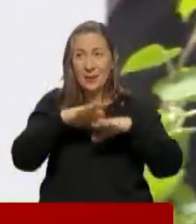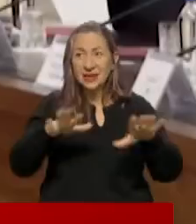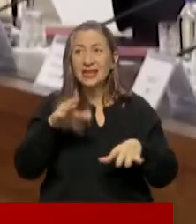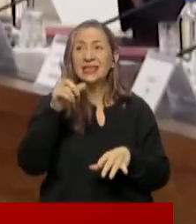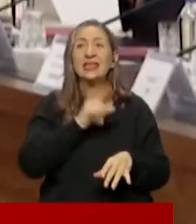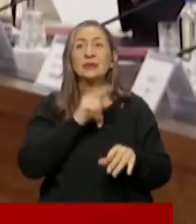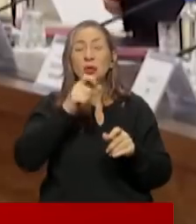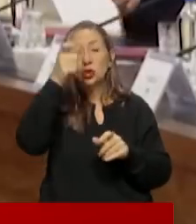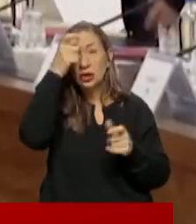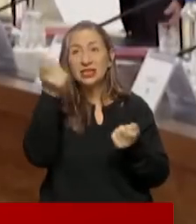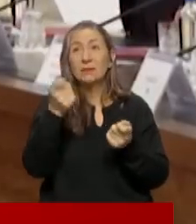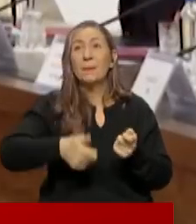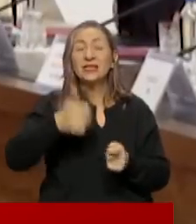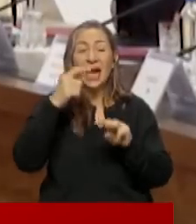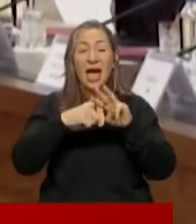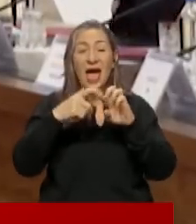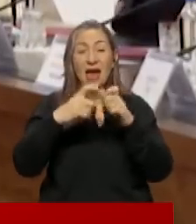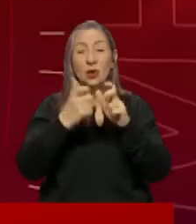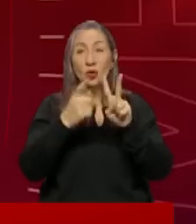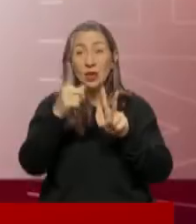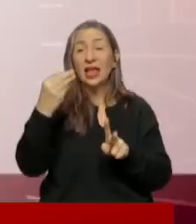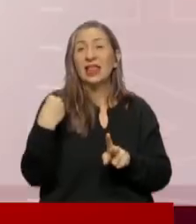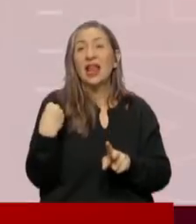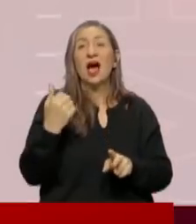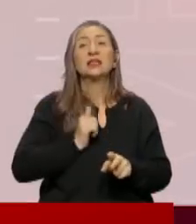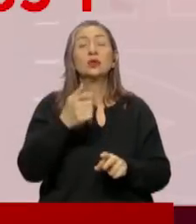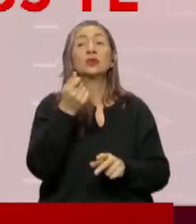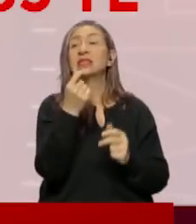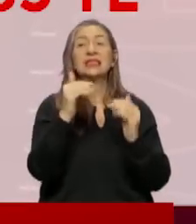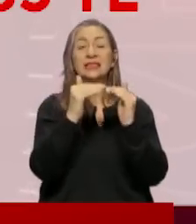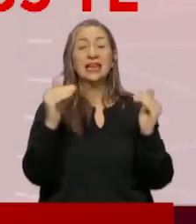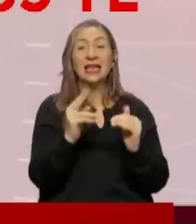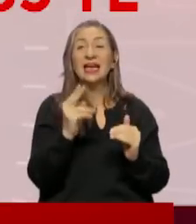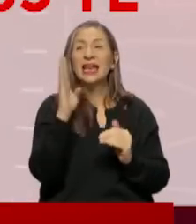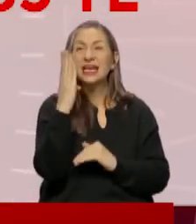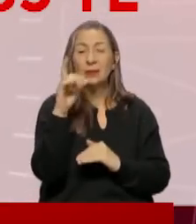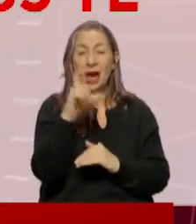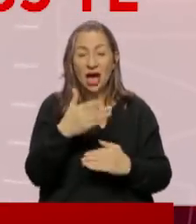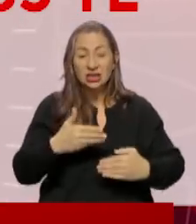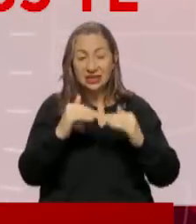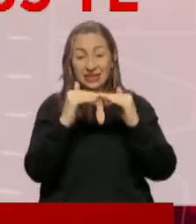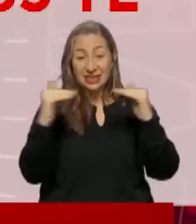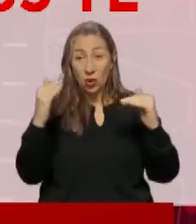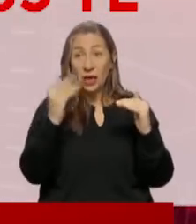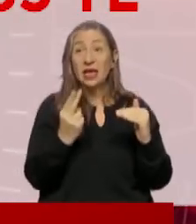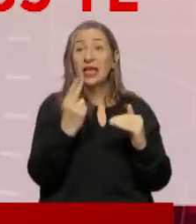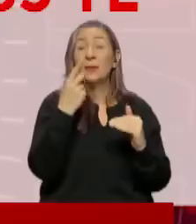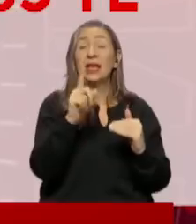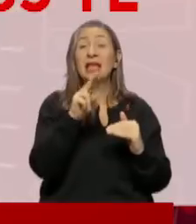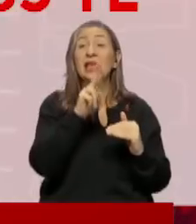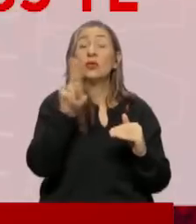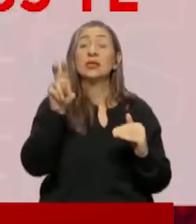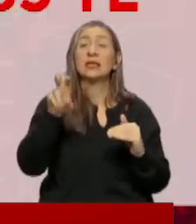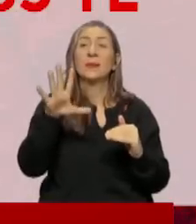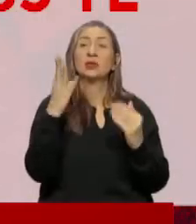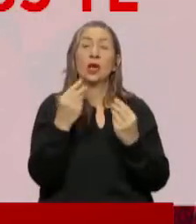temsil edecek Türk İş'in başkanı Ergün Atalay yine asgari ücret için kırmızı çizgiyi Kasım ayı açlık sınırı olan 7.785